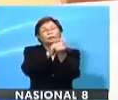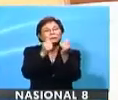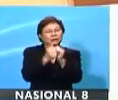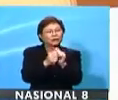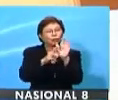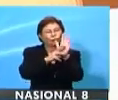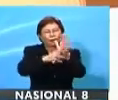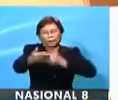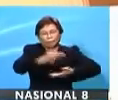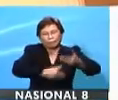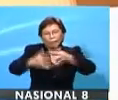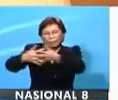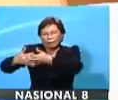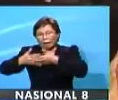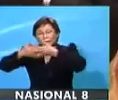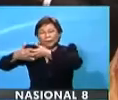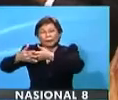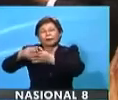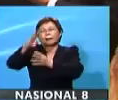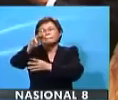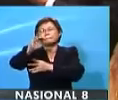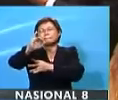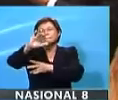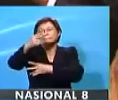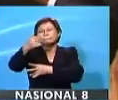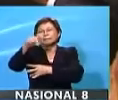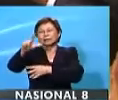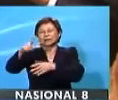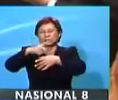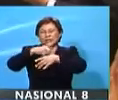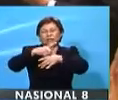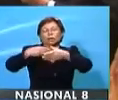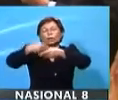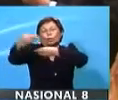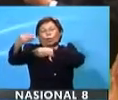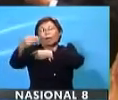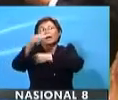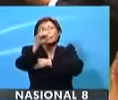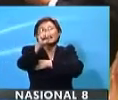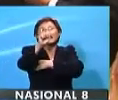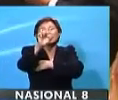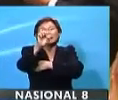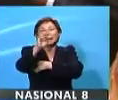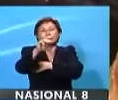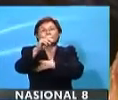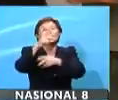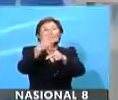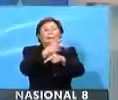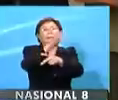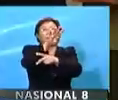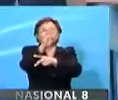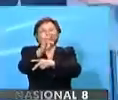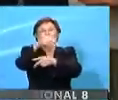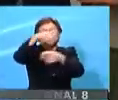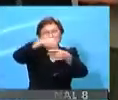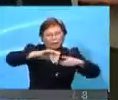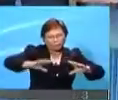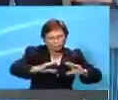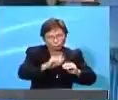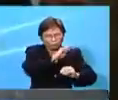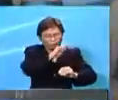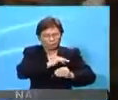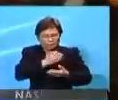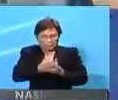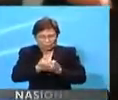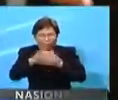Wakil Perdagangan Amerika Syarikat Michael Froman di luar mesyuarat AM ke-47. Terdahulu dalam mesyuarat Menteri-Menteri